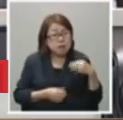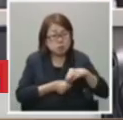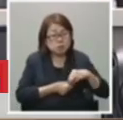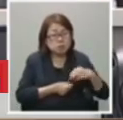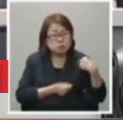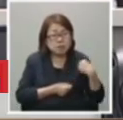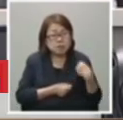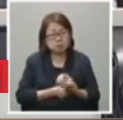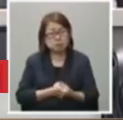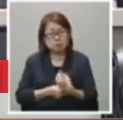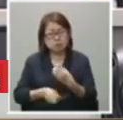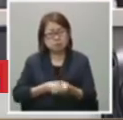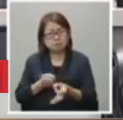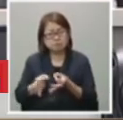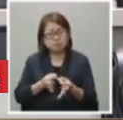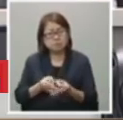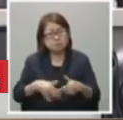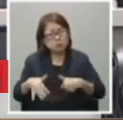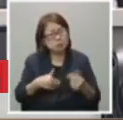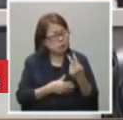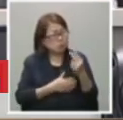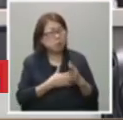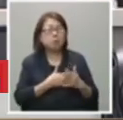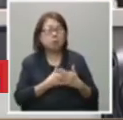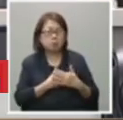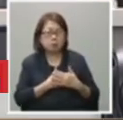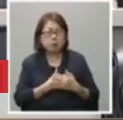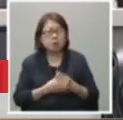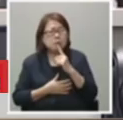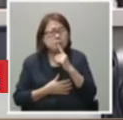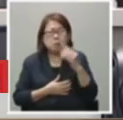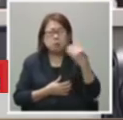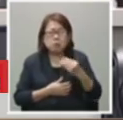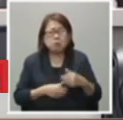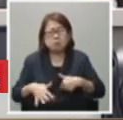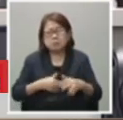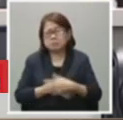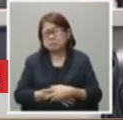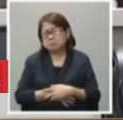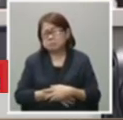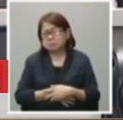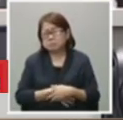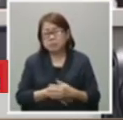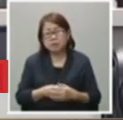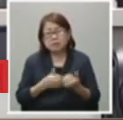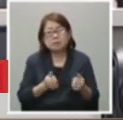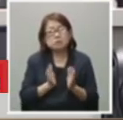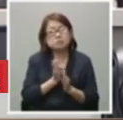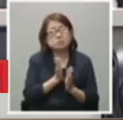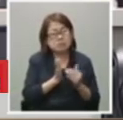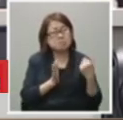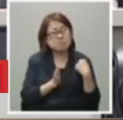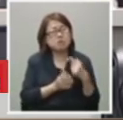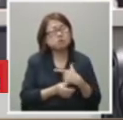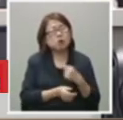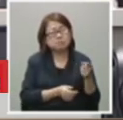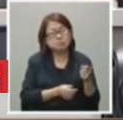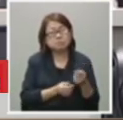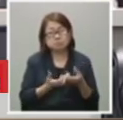รักเพราะท่านพูดทีไรประชาชนอย่างนี้ทุกทีอ่ะยกเว้นพวกท่านที่ชื่นชอบอ่ะก็